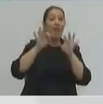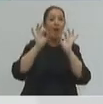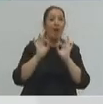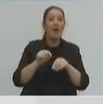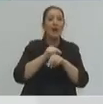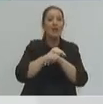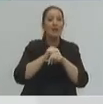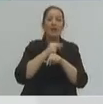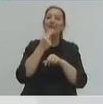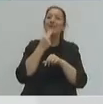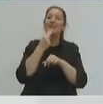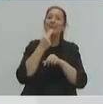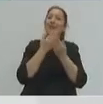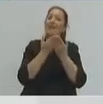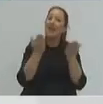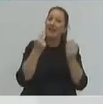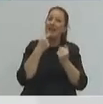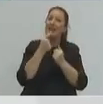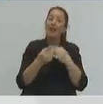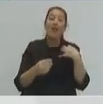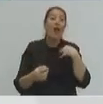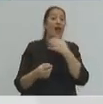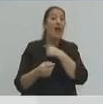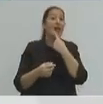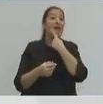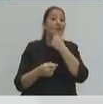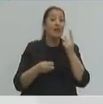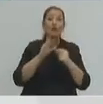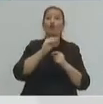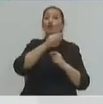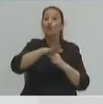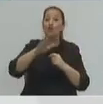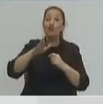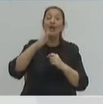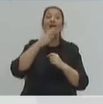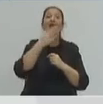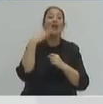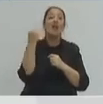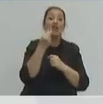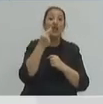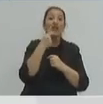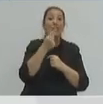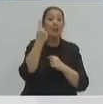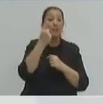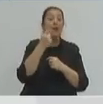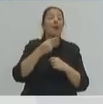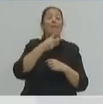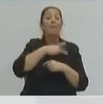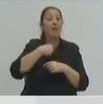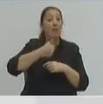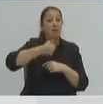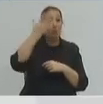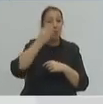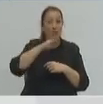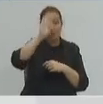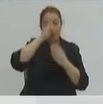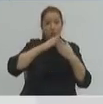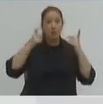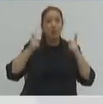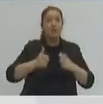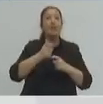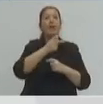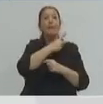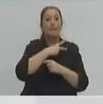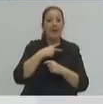zaman hanımefendiler diyen, anneler diyen, çocuklar, gençler diyen bir belediye başkanı olarak İstanbul Büyükşehir